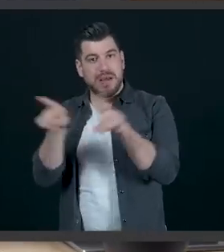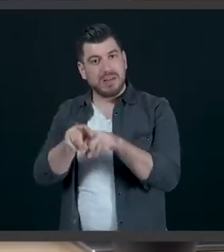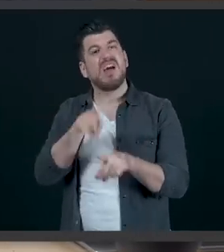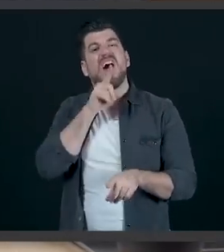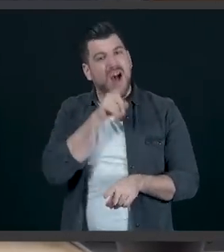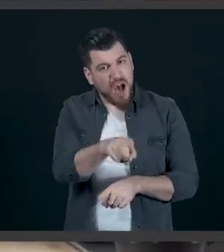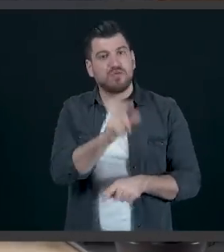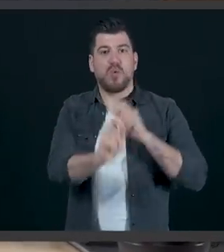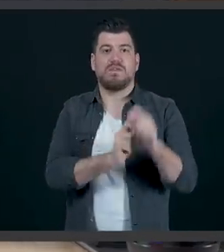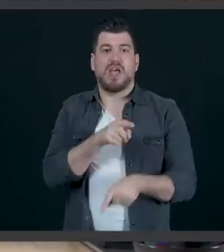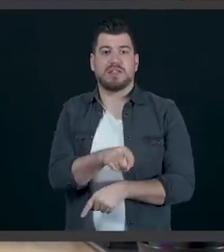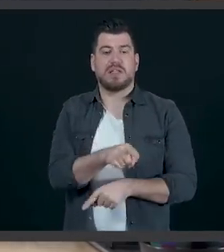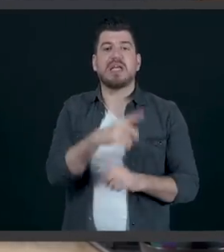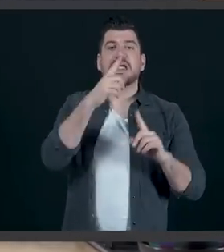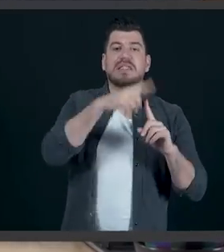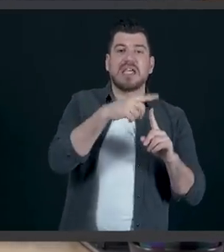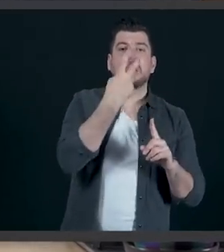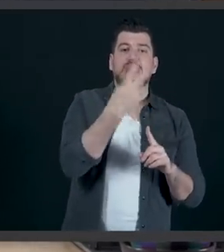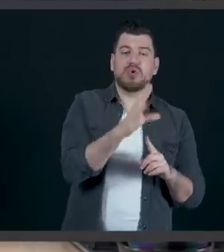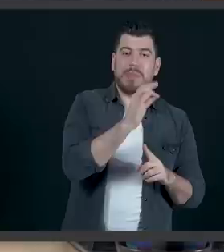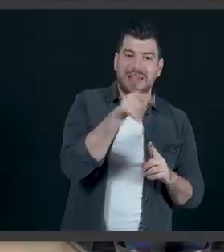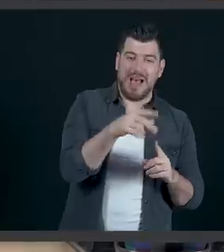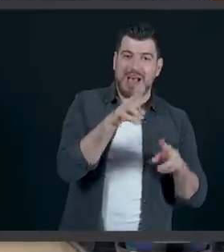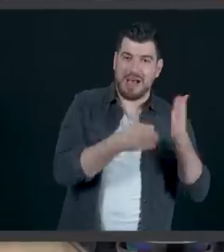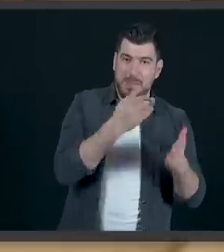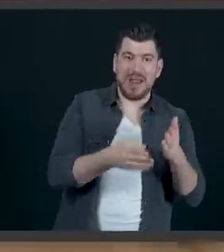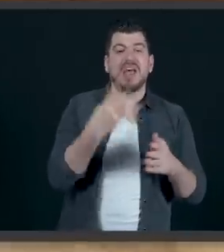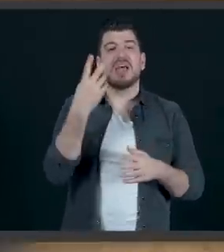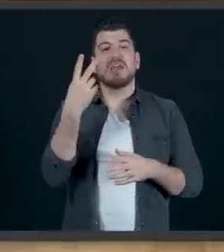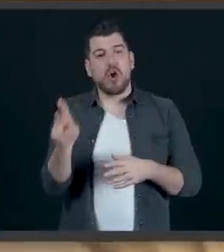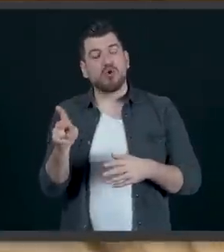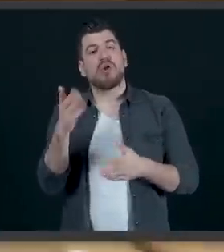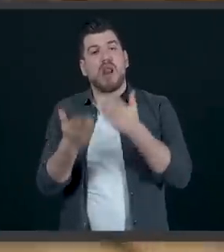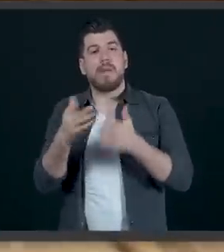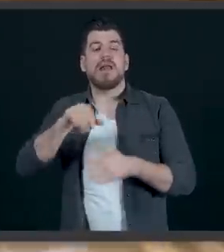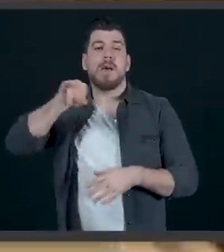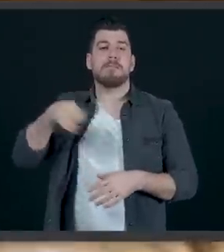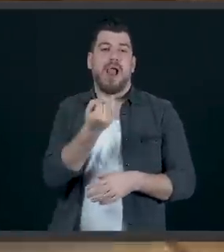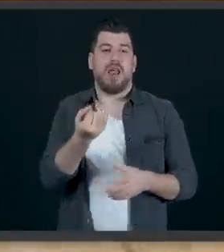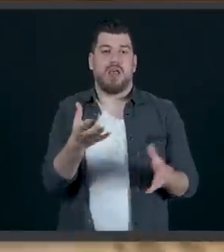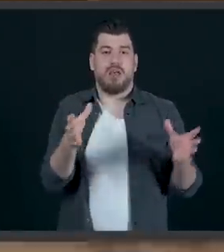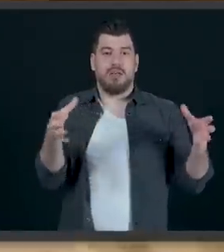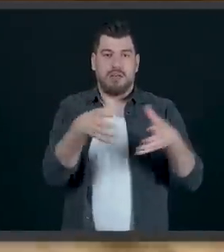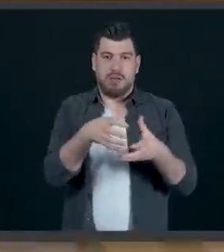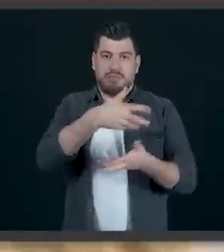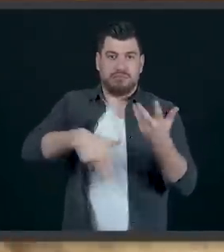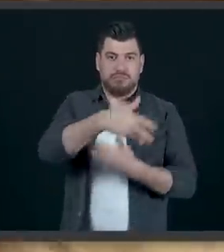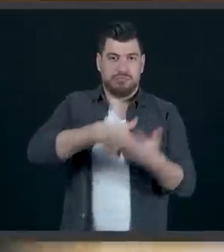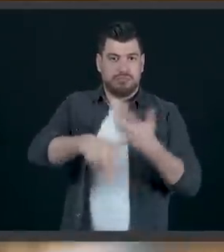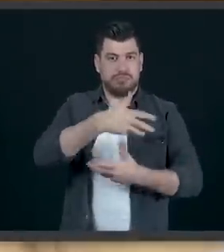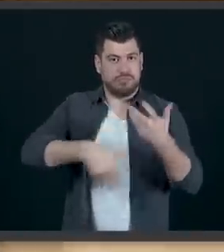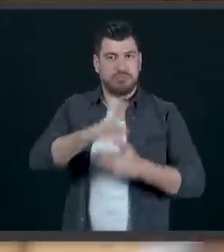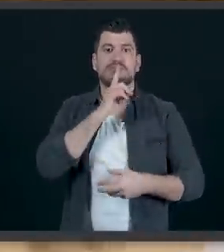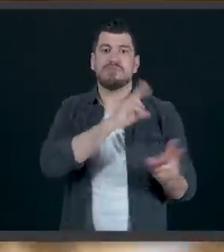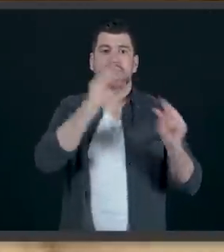αυτό. Ταχίνι 450 γραμμάρια και μέλι 200 γραμμάρια. Όσο το χτυπάω παραπάνω, τόσο πιο πολύ θα σφίγγει.